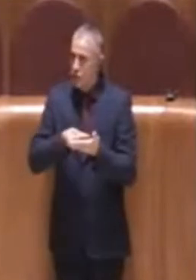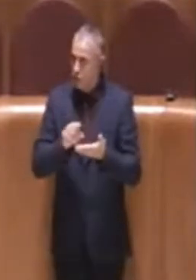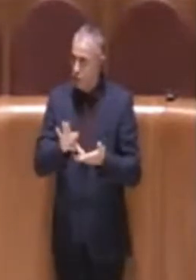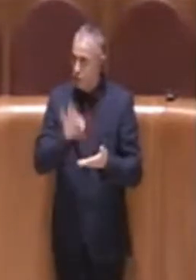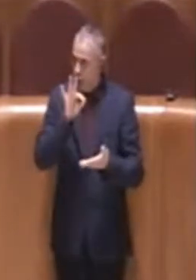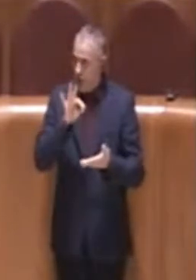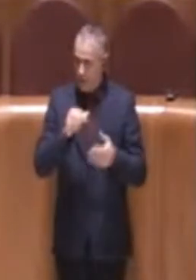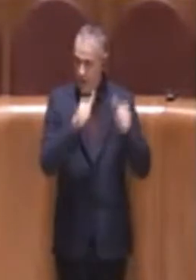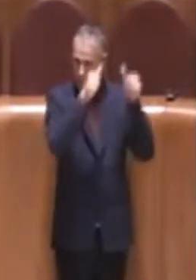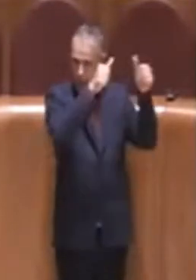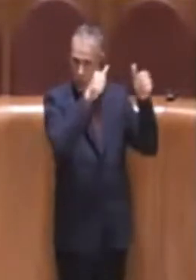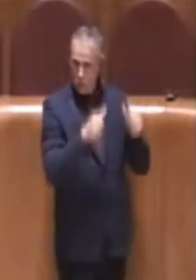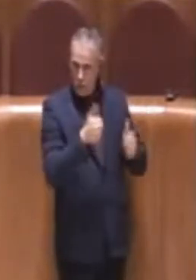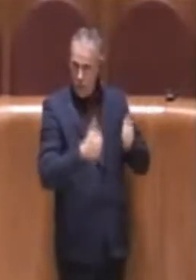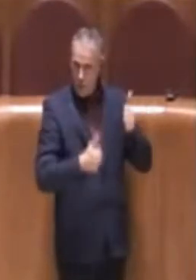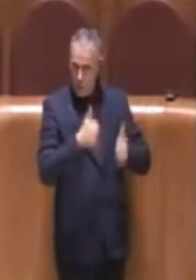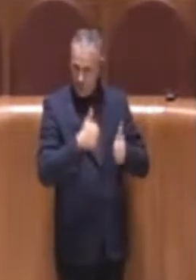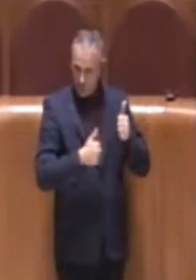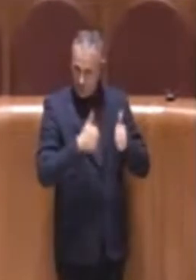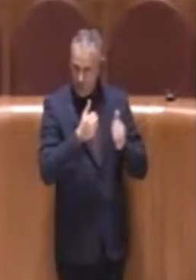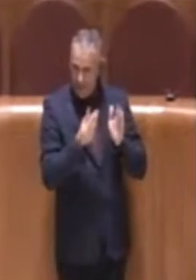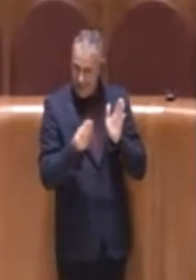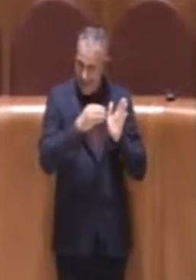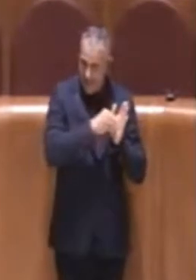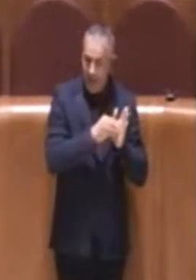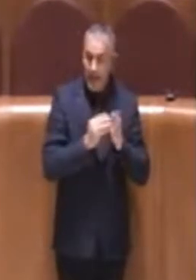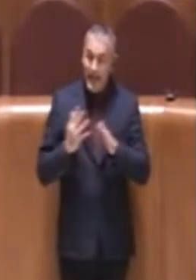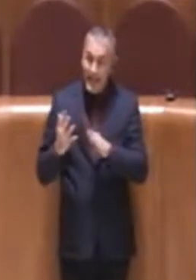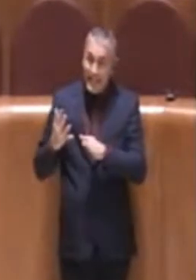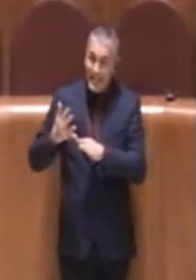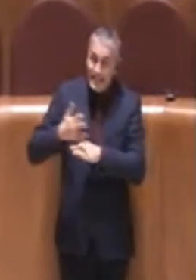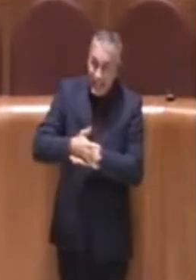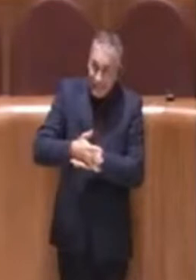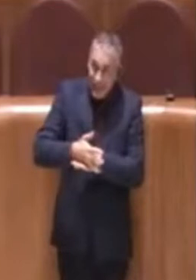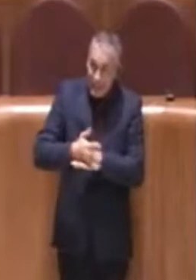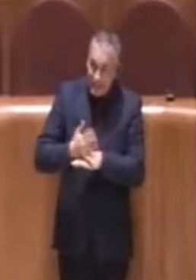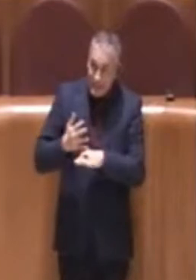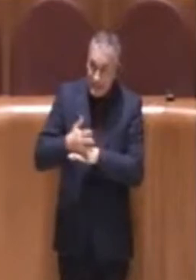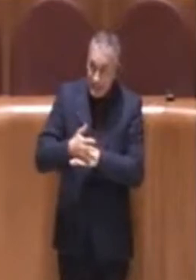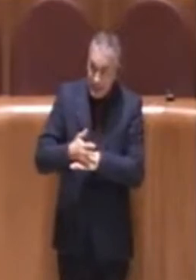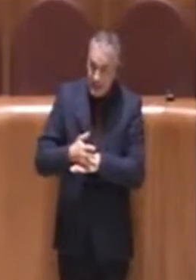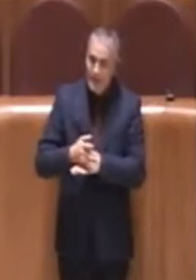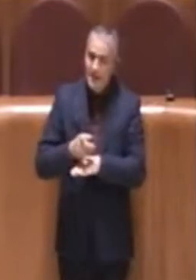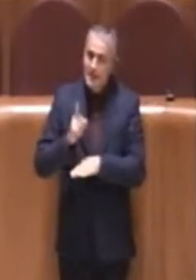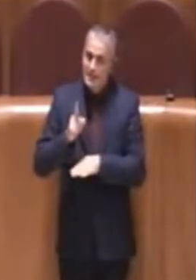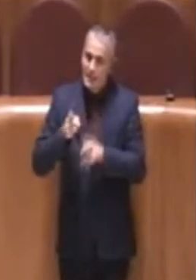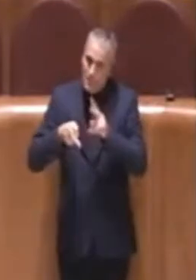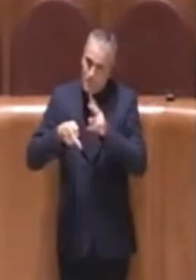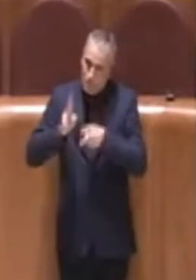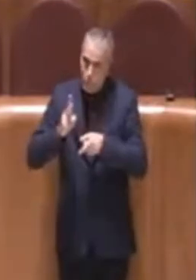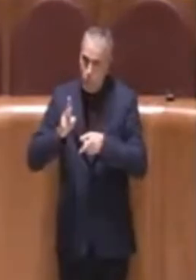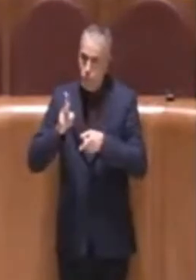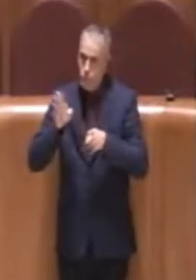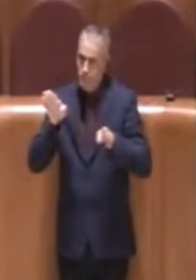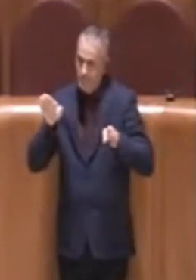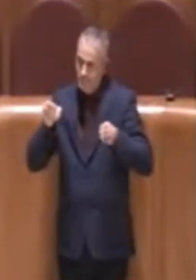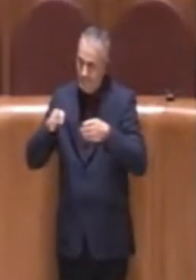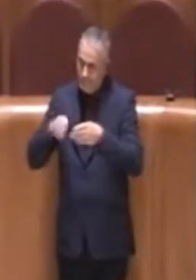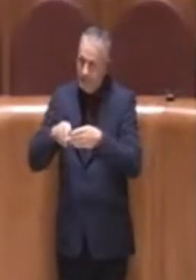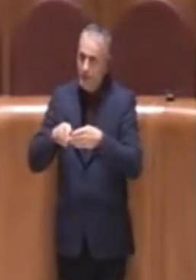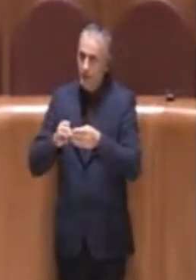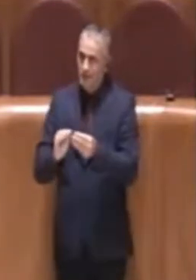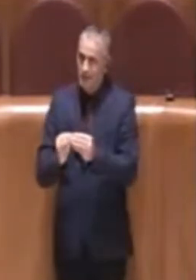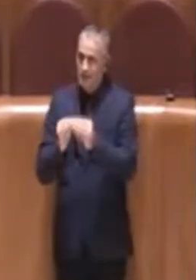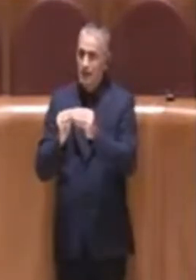bando di concorso e quegli interventi che privi li privilegeranno appunto il